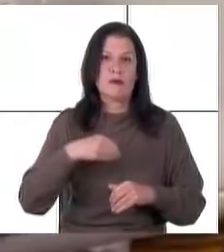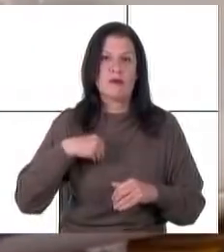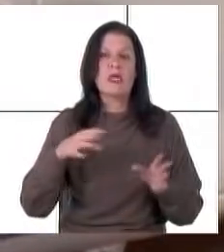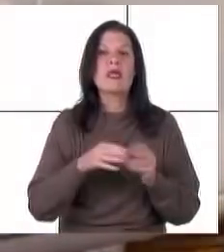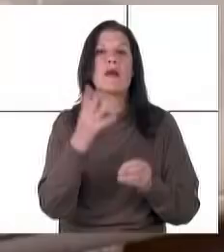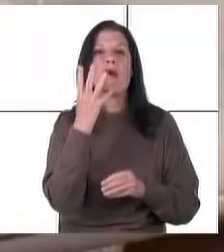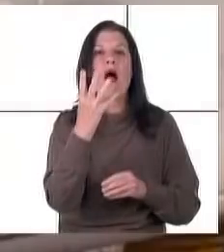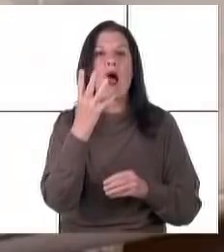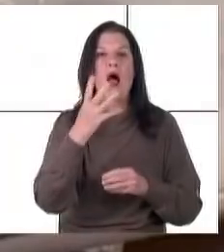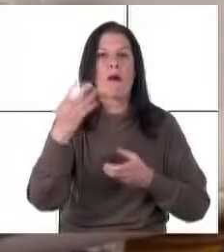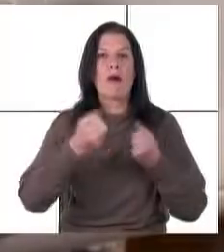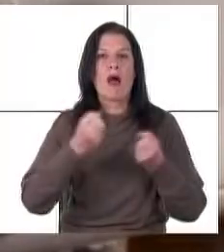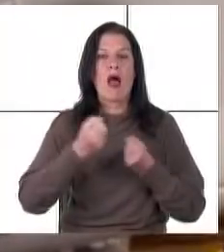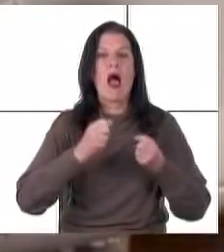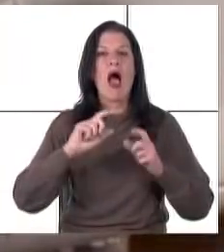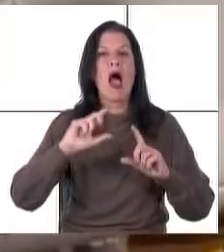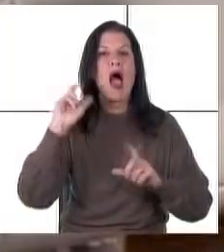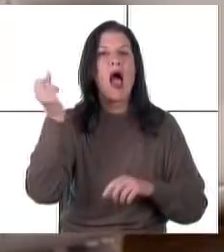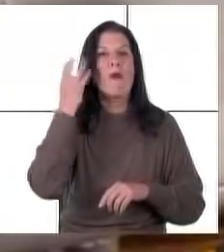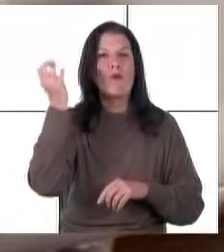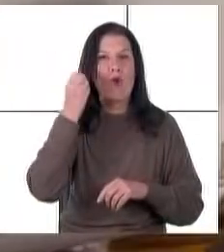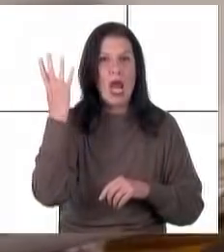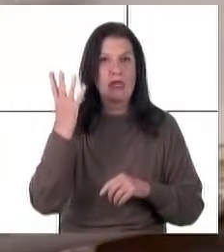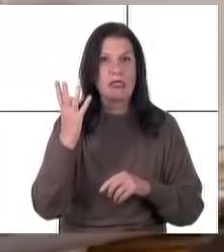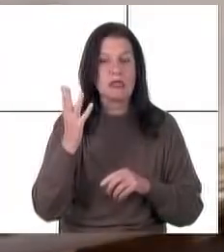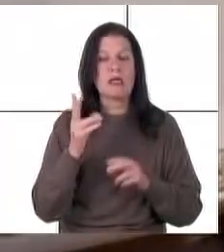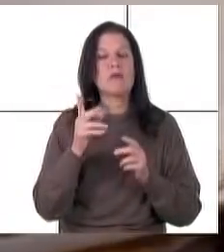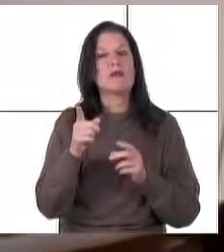ממוגנים, וזו רק תחילת הדרך. אנחנו נמשיך לעשות הכל בשביל להציל חיים.